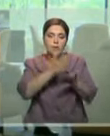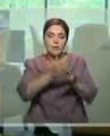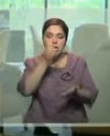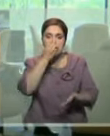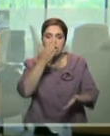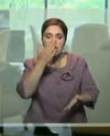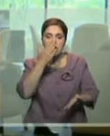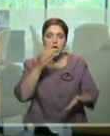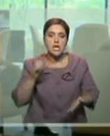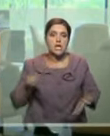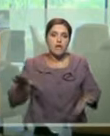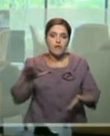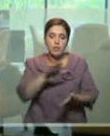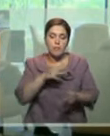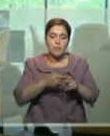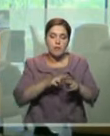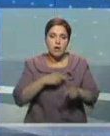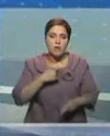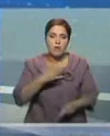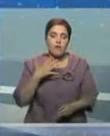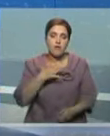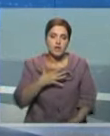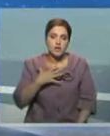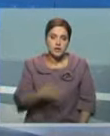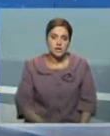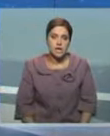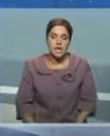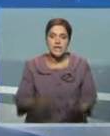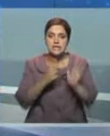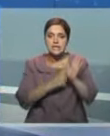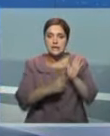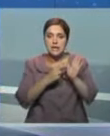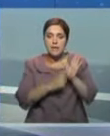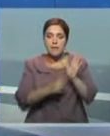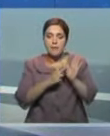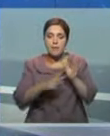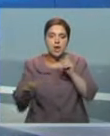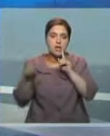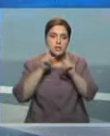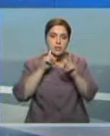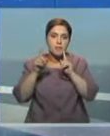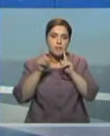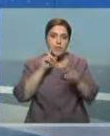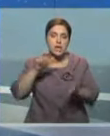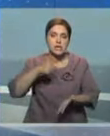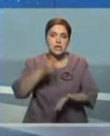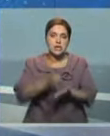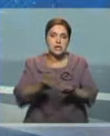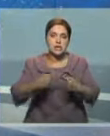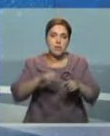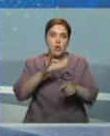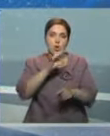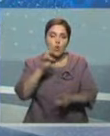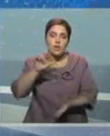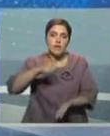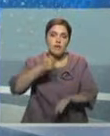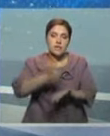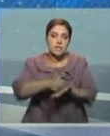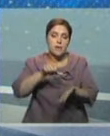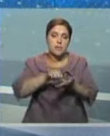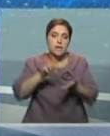эффективное использование транзитного потенциала. 70-ю сессию Генеральной Ассамблеи ООН возглавит представитель Дании, а Казахстан займет